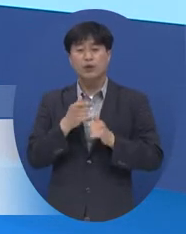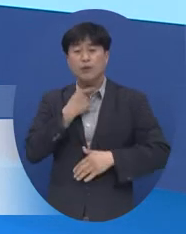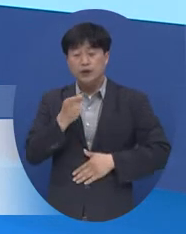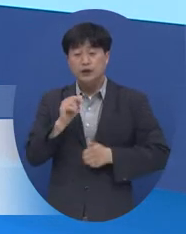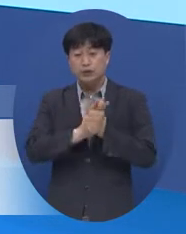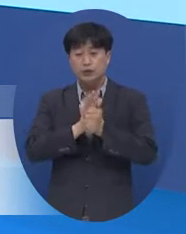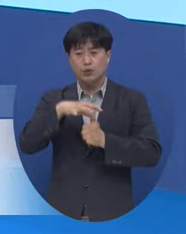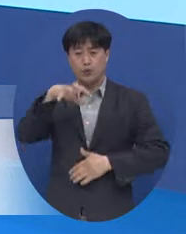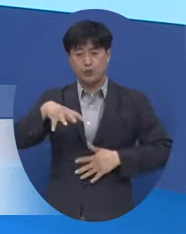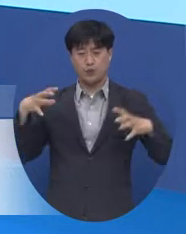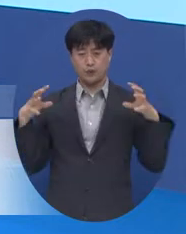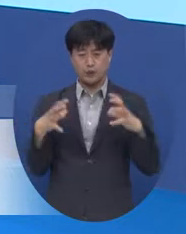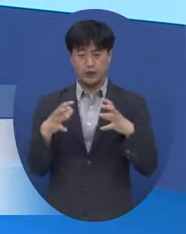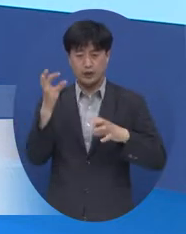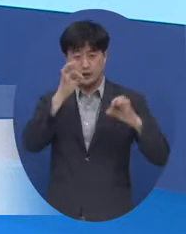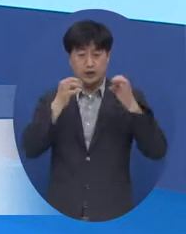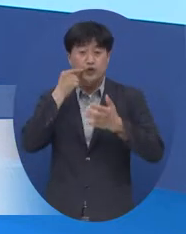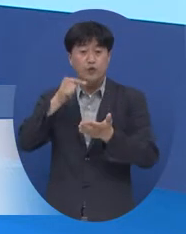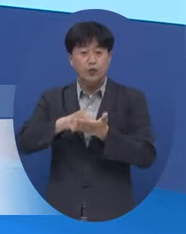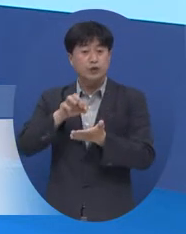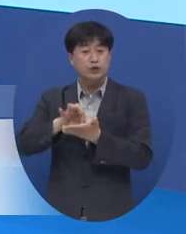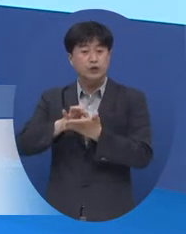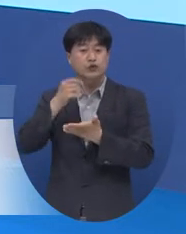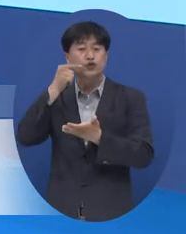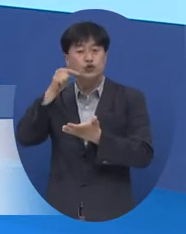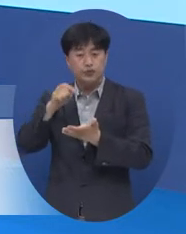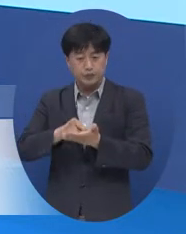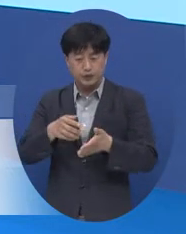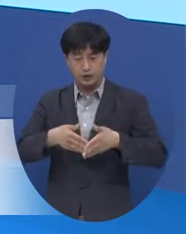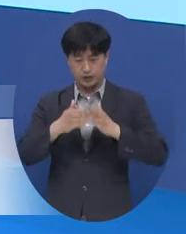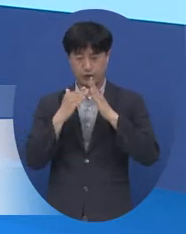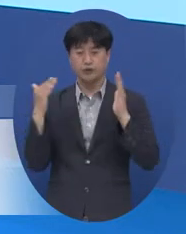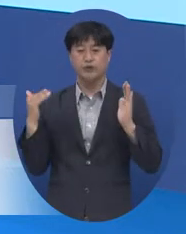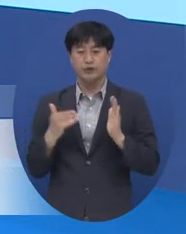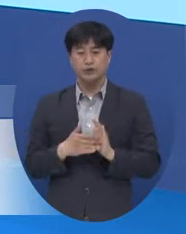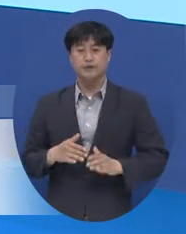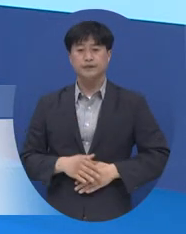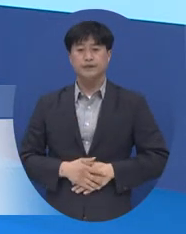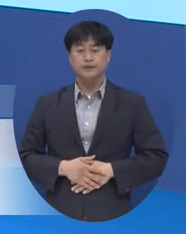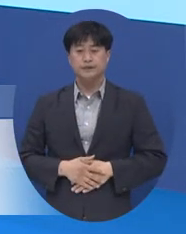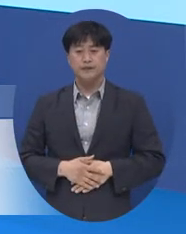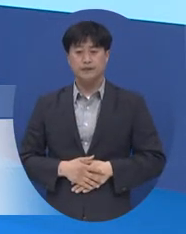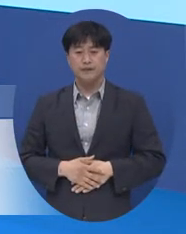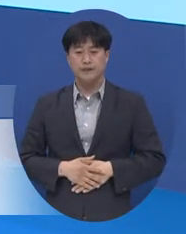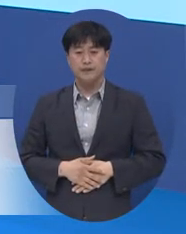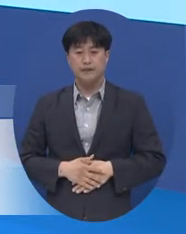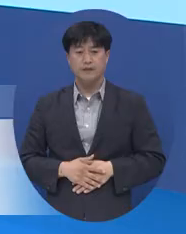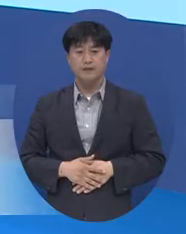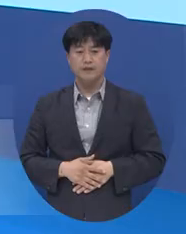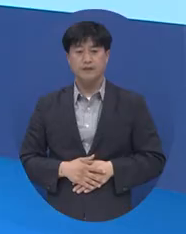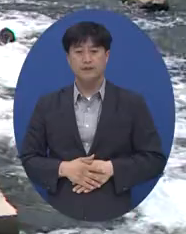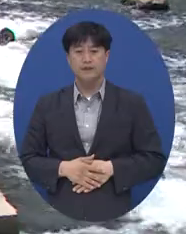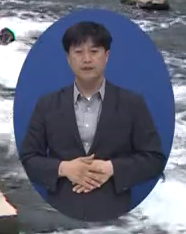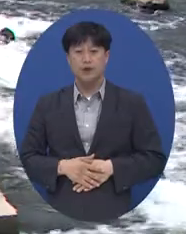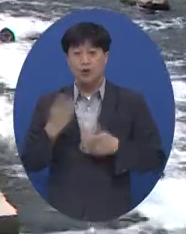원하는 서비스를 다한 곳에 모아서 찾기 쉽고 그리고 이용하기 쉽게 그렇도록